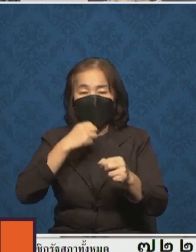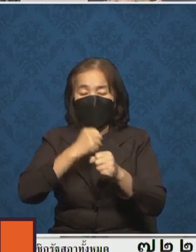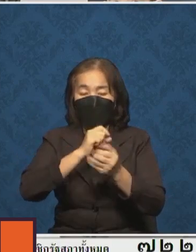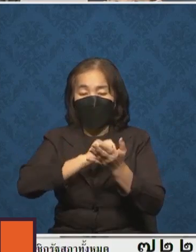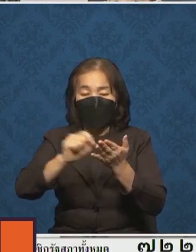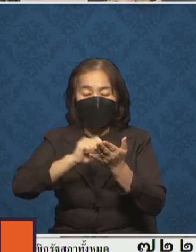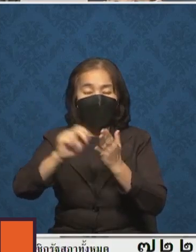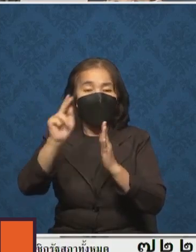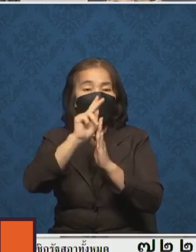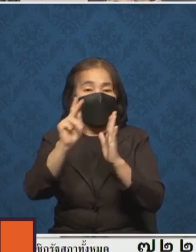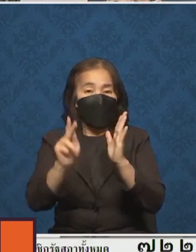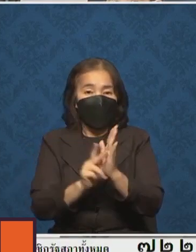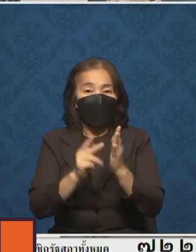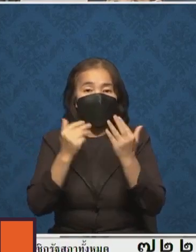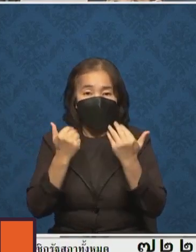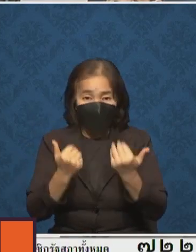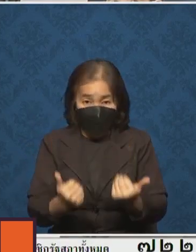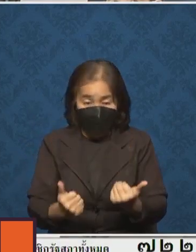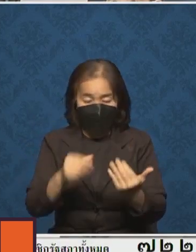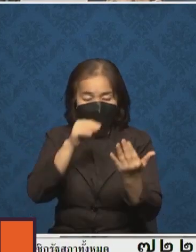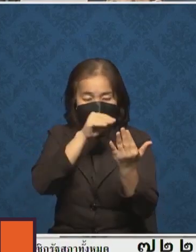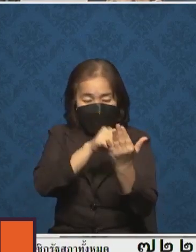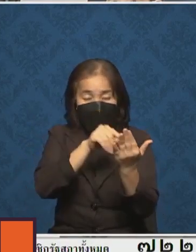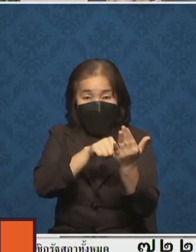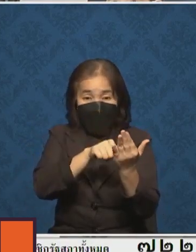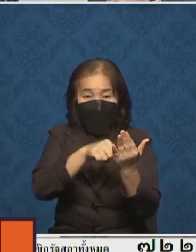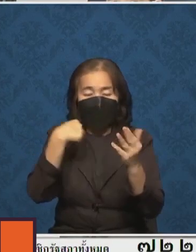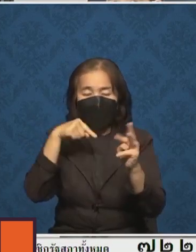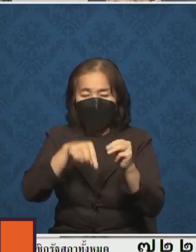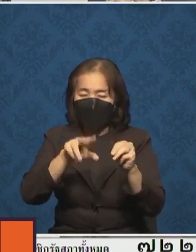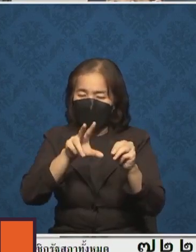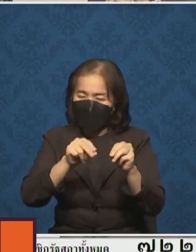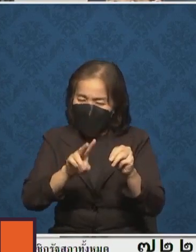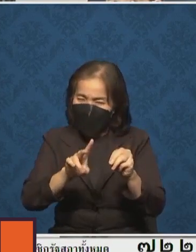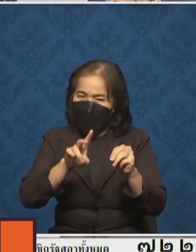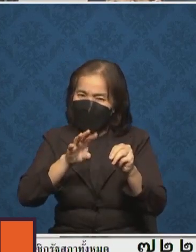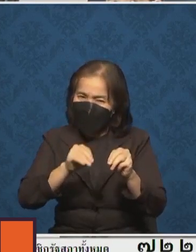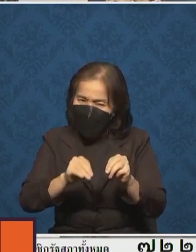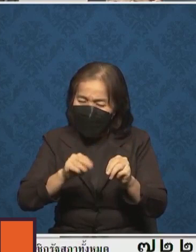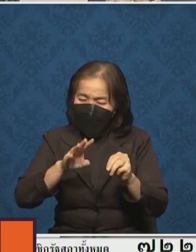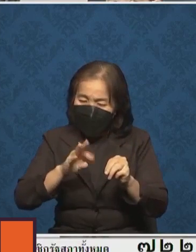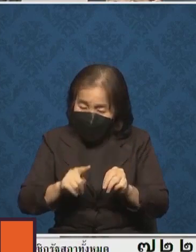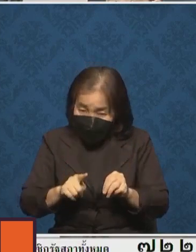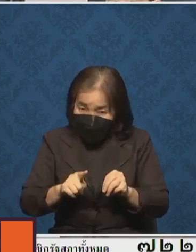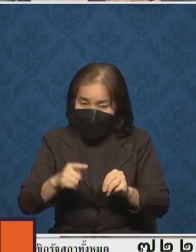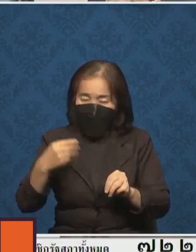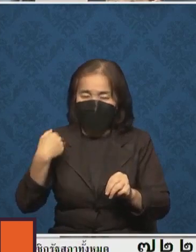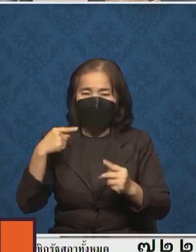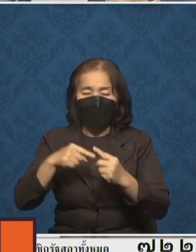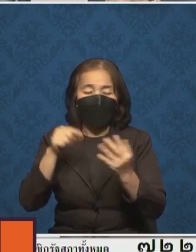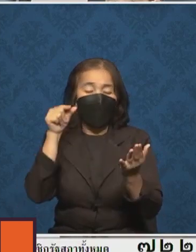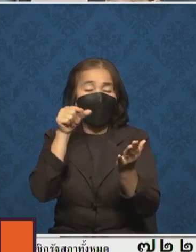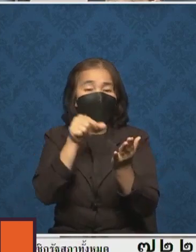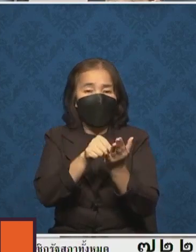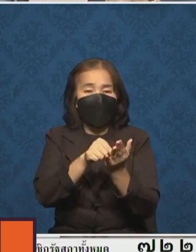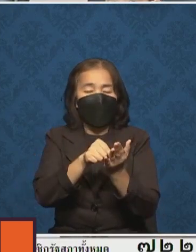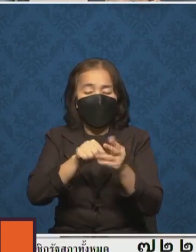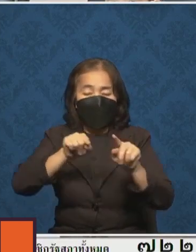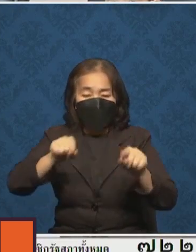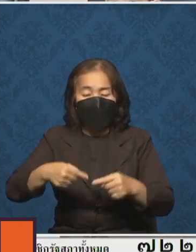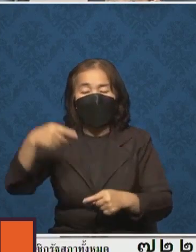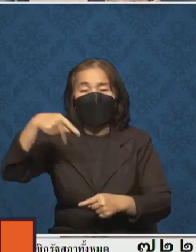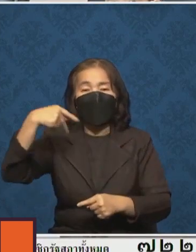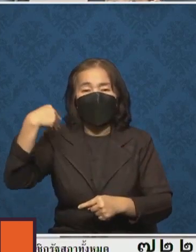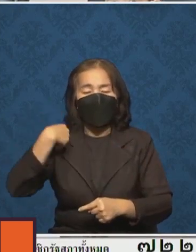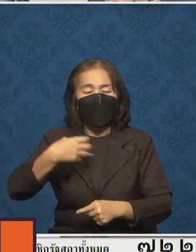นี้ดังที่แสดงอยู่ในมาตราที่37 40และมาตราที่41ซึ่งอยู่ในบทเฉพาะการตั้ง